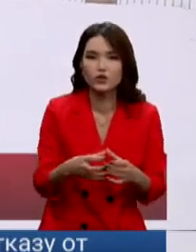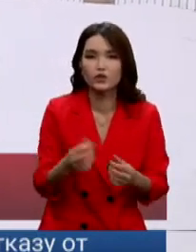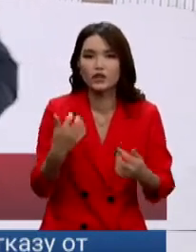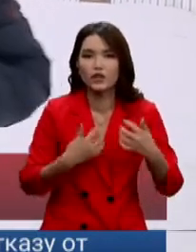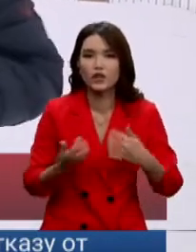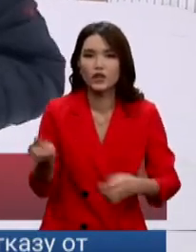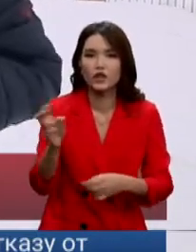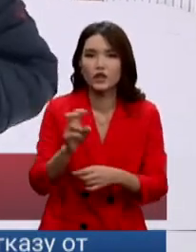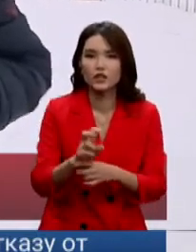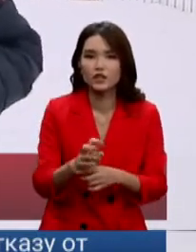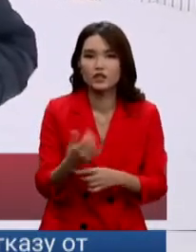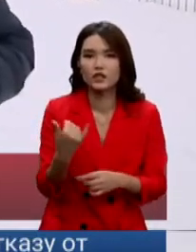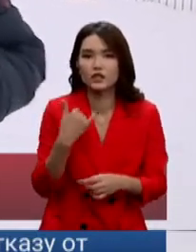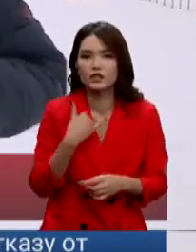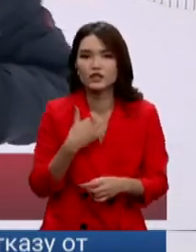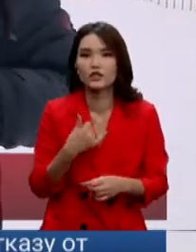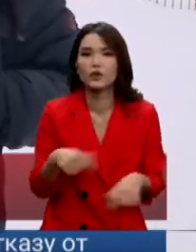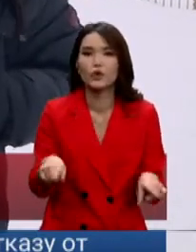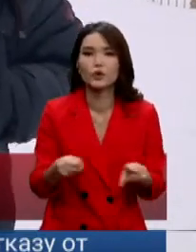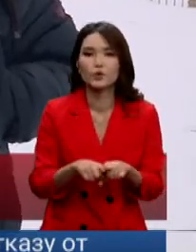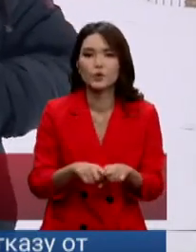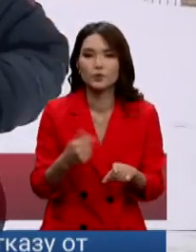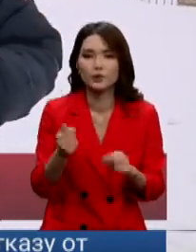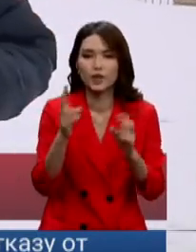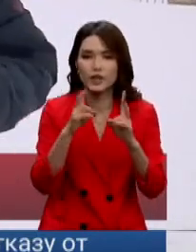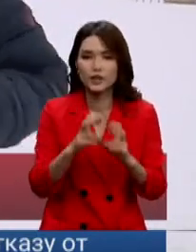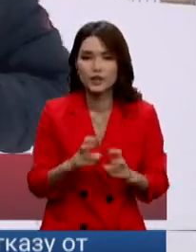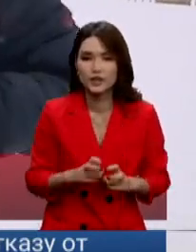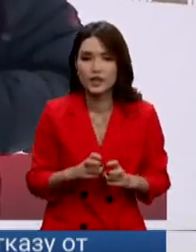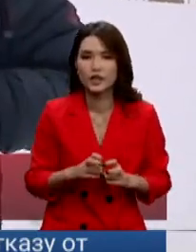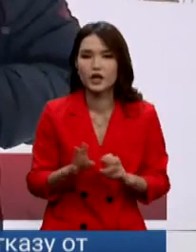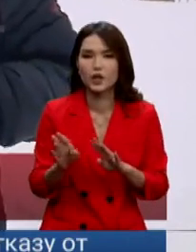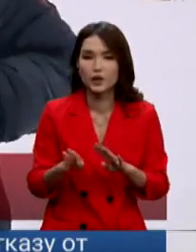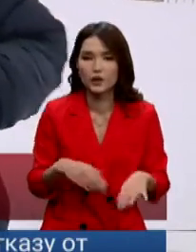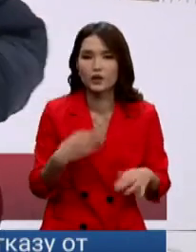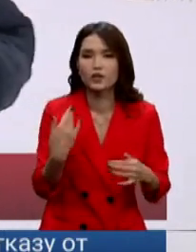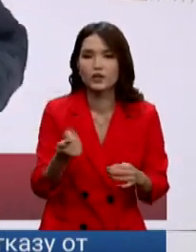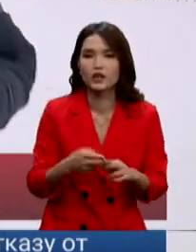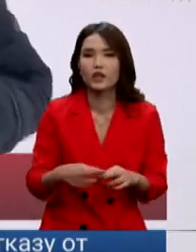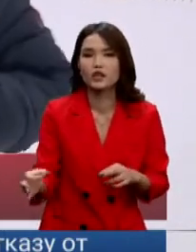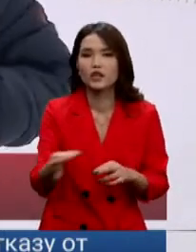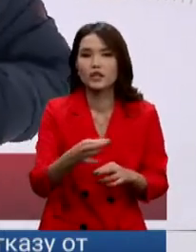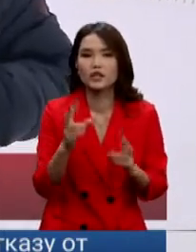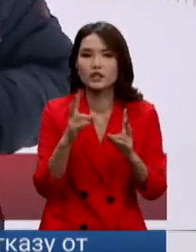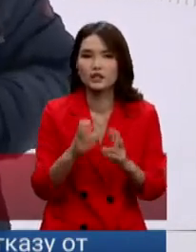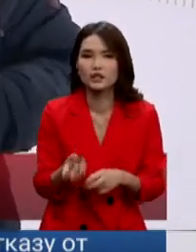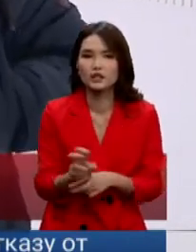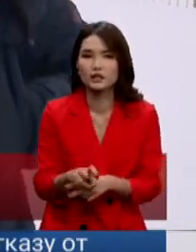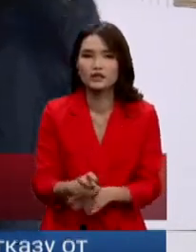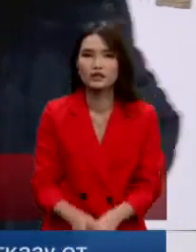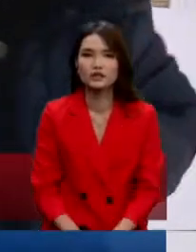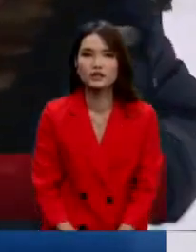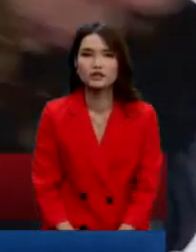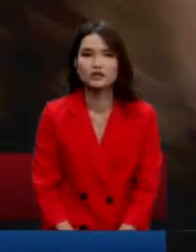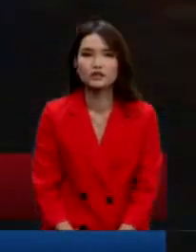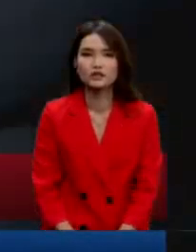аккредиттелген. Біз заманаға екеуміз тексеріс жүргізбекке елордадағы зертханаға келдік.